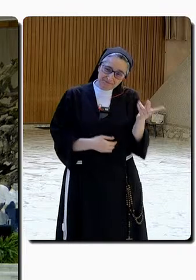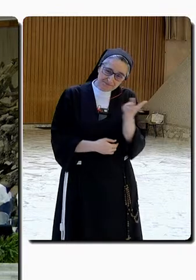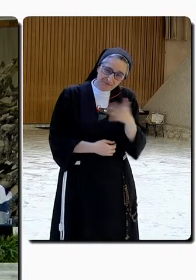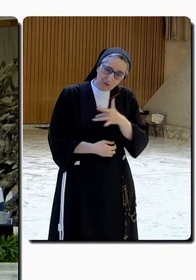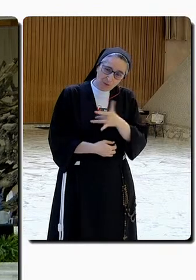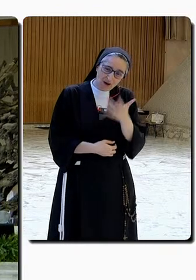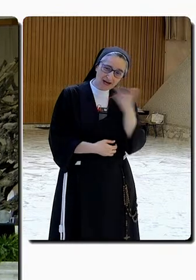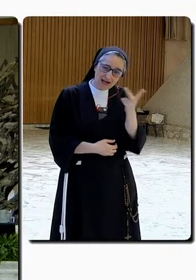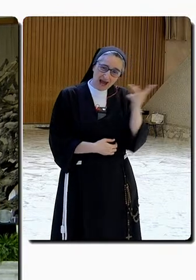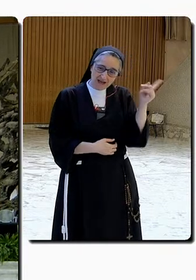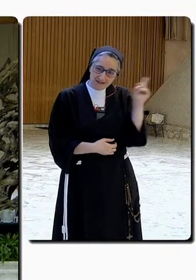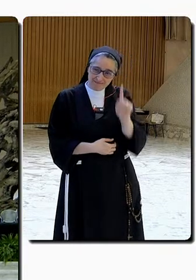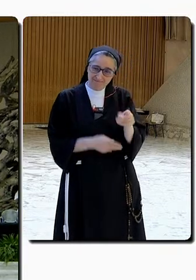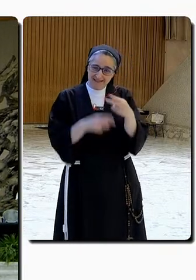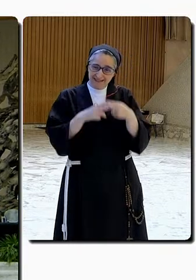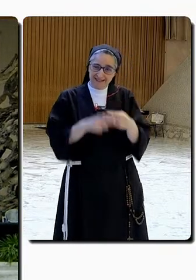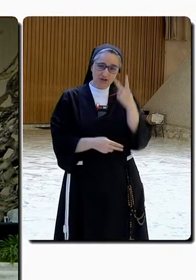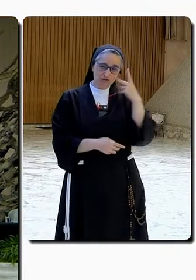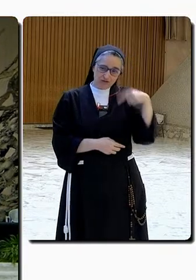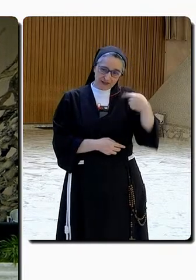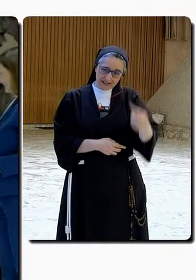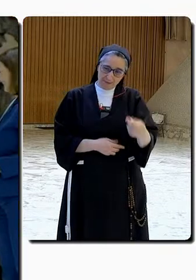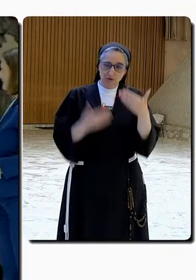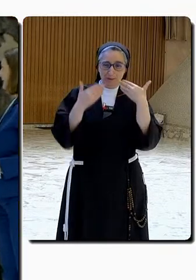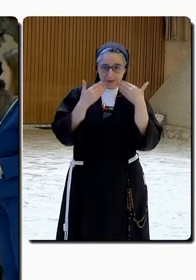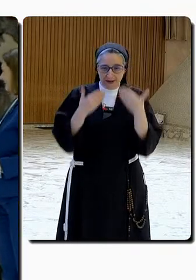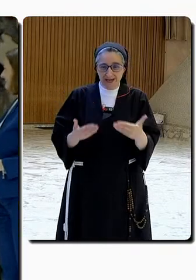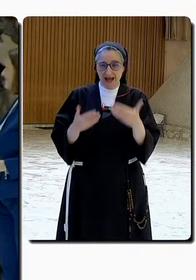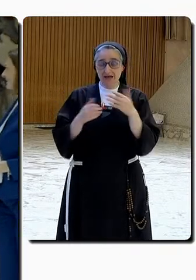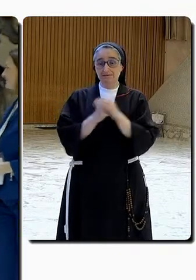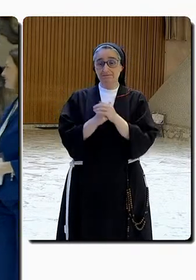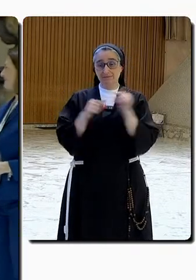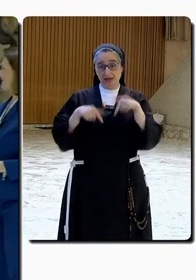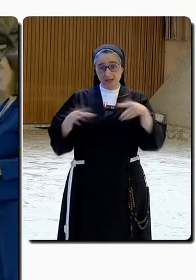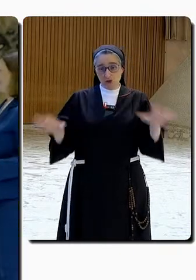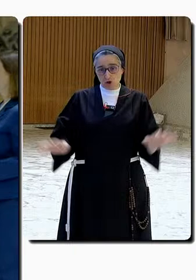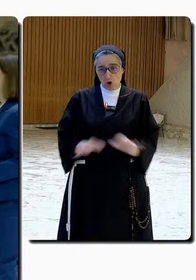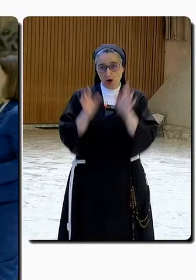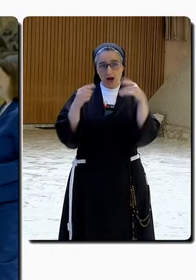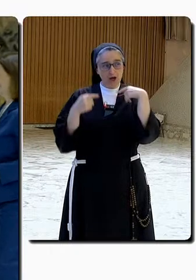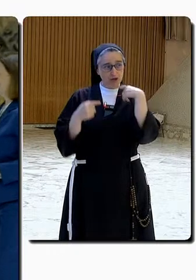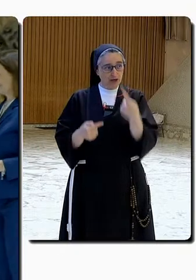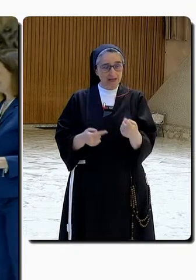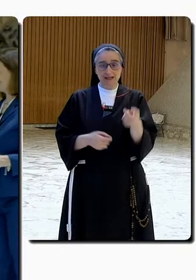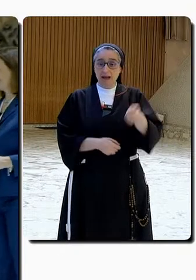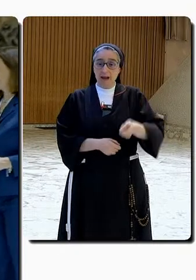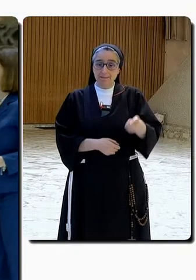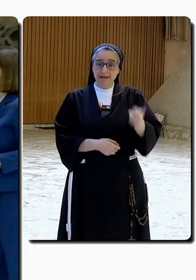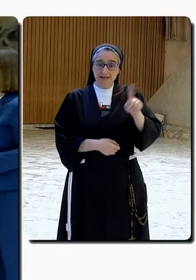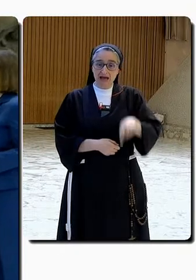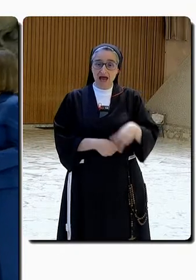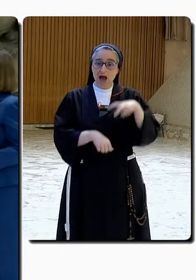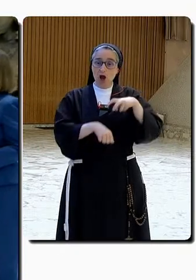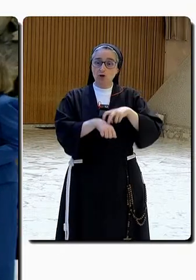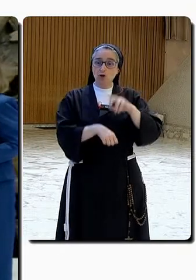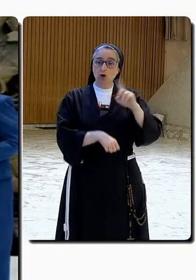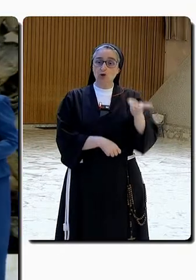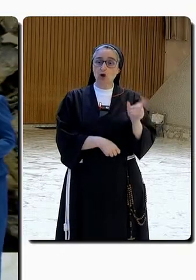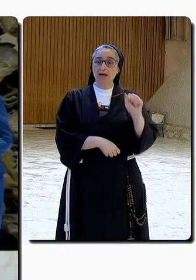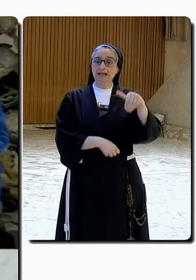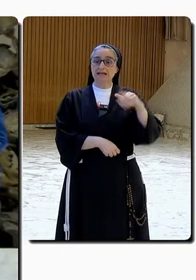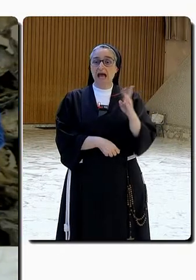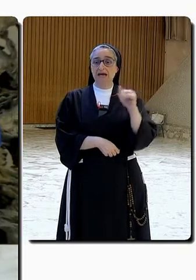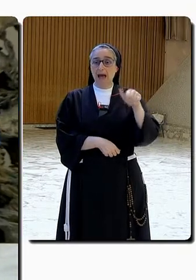cuore, ci vediamo, grazie. Io vorrei approfittare per presentare anche la dottoressa Gambino,